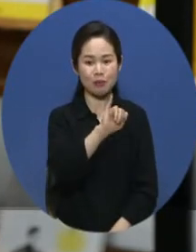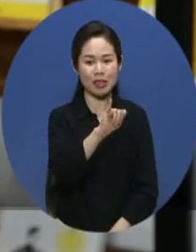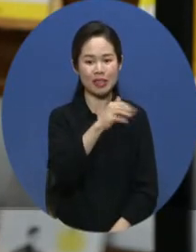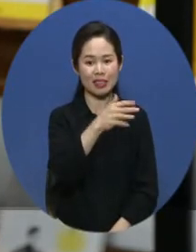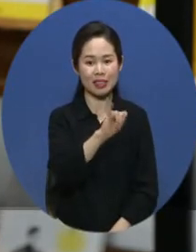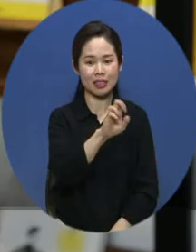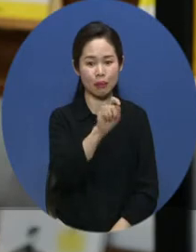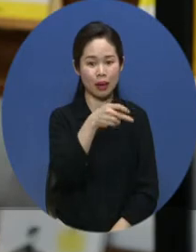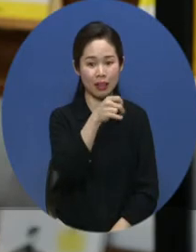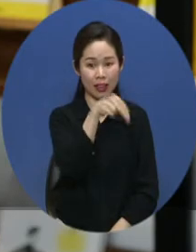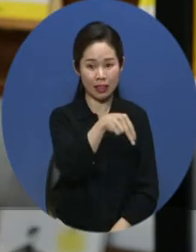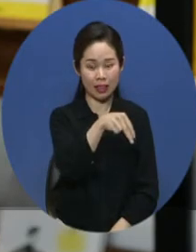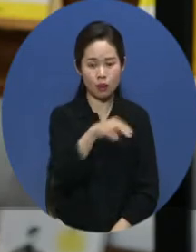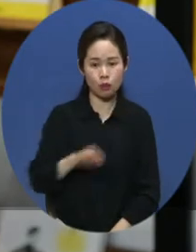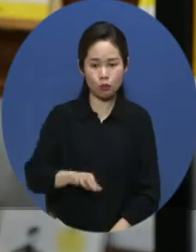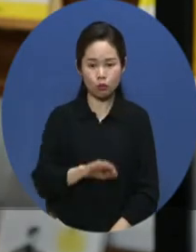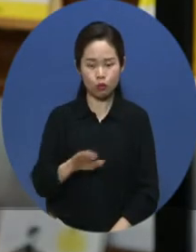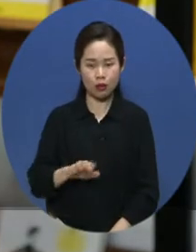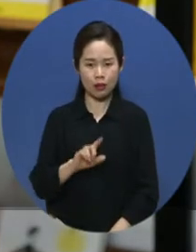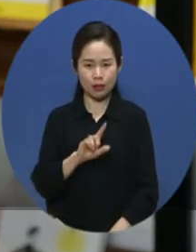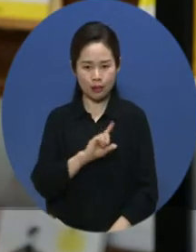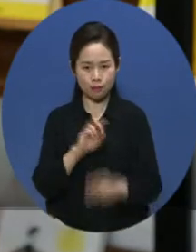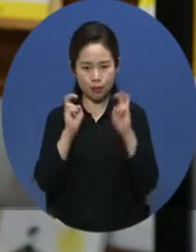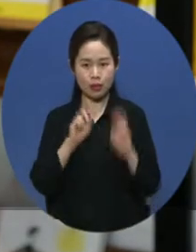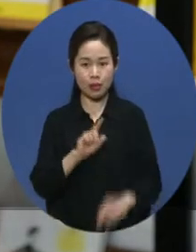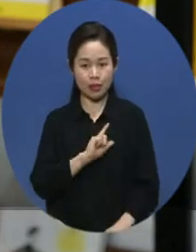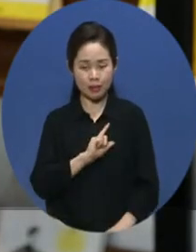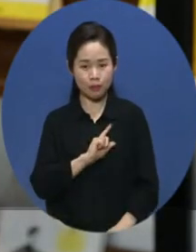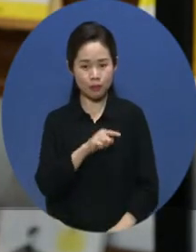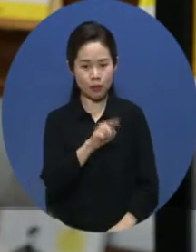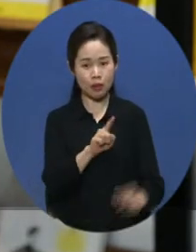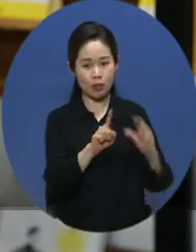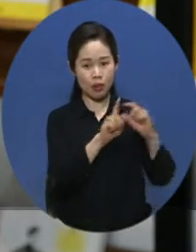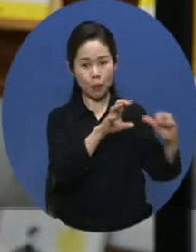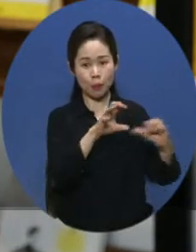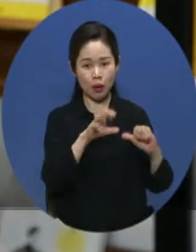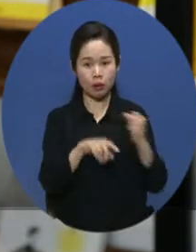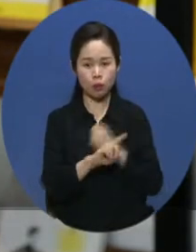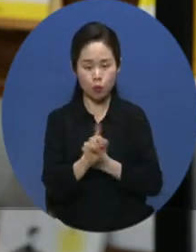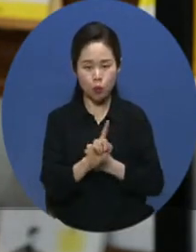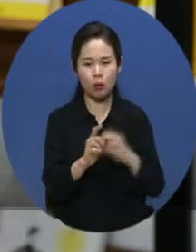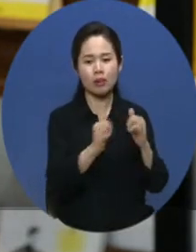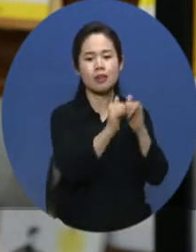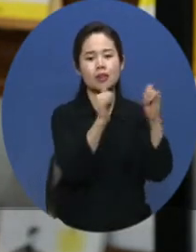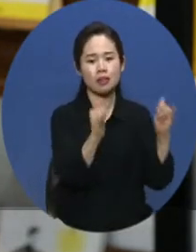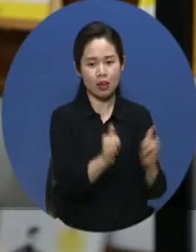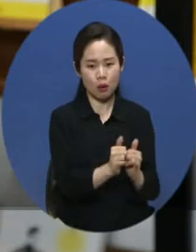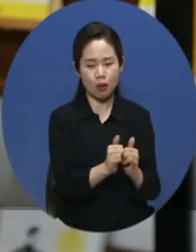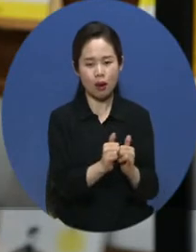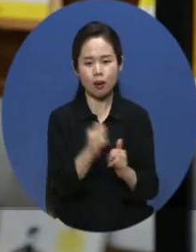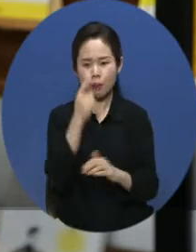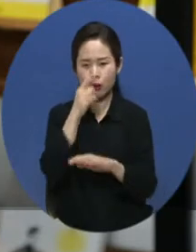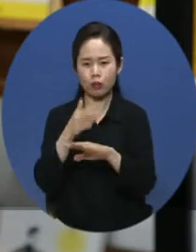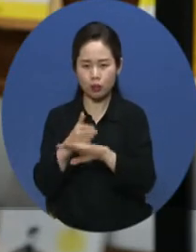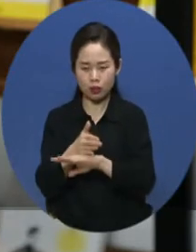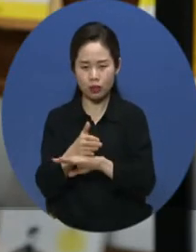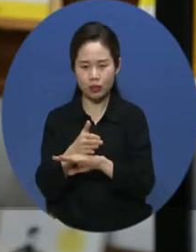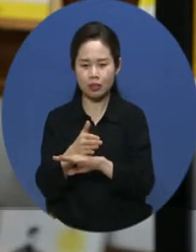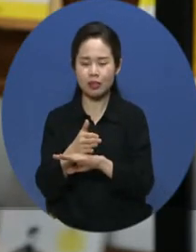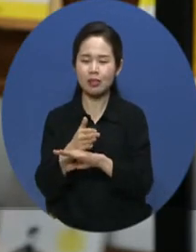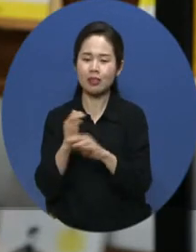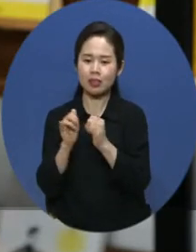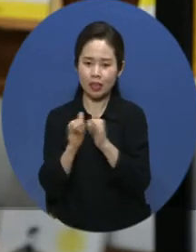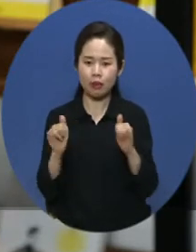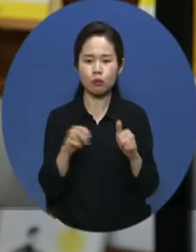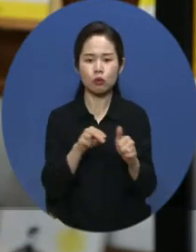이름을 사용하게 된 계기는 이제 사회와 느린 학습자들이 정보가 평등한 세상을 만들자라는 취지로 피치마켓이라고